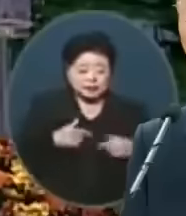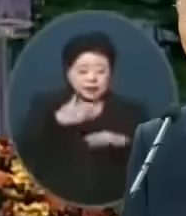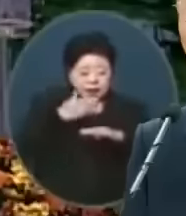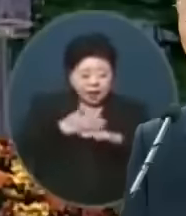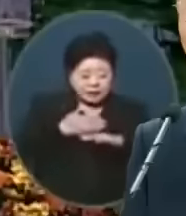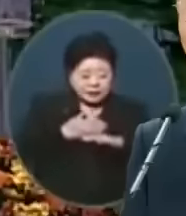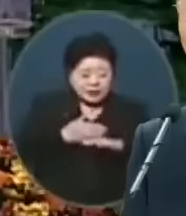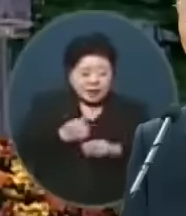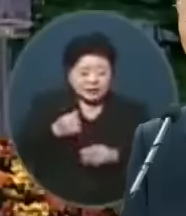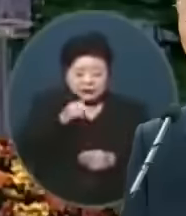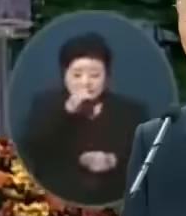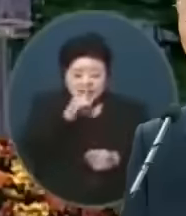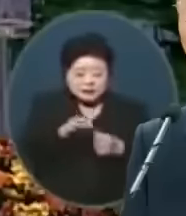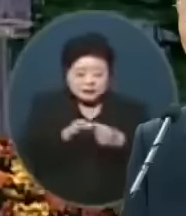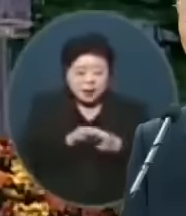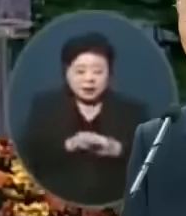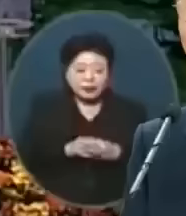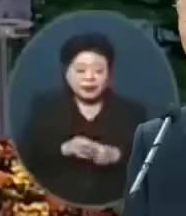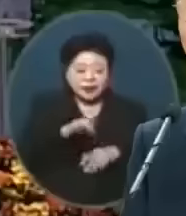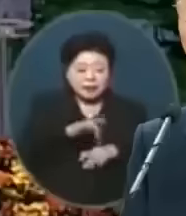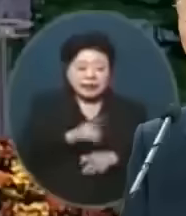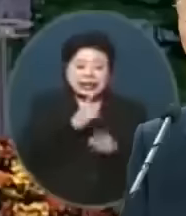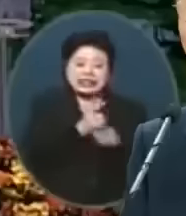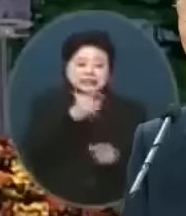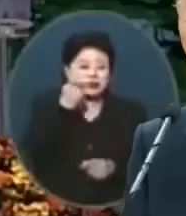감사를 가지고 있는 사람은 이기지 못합니다.